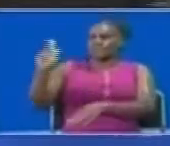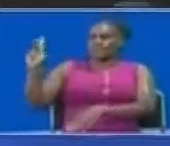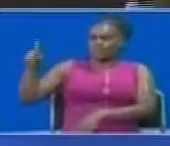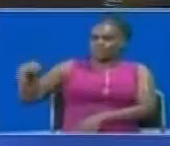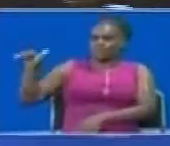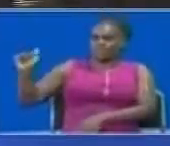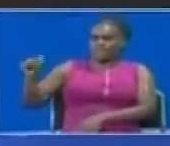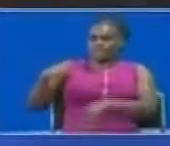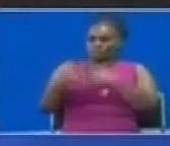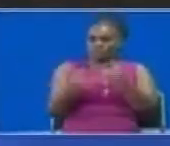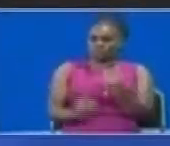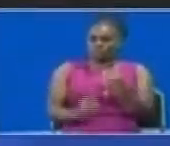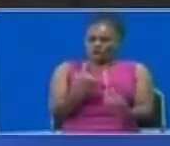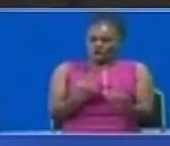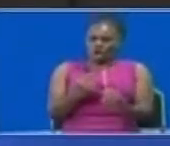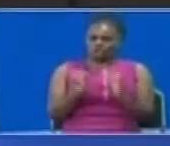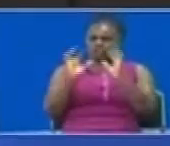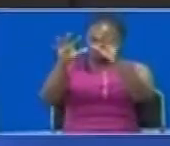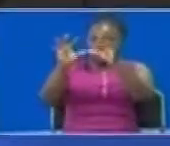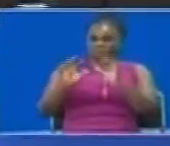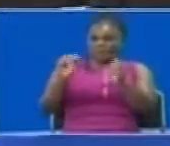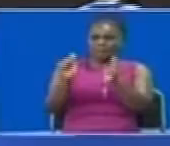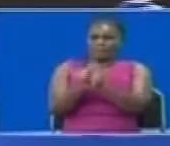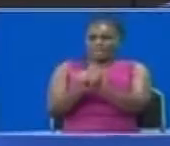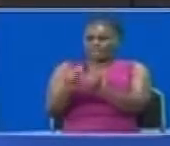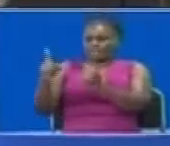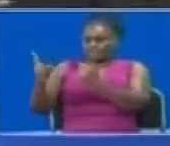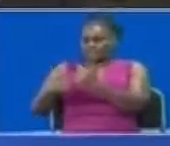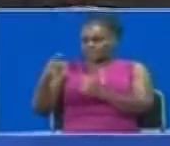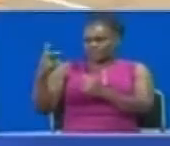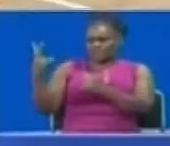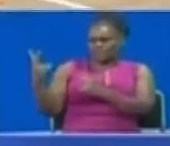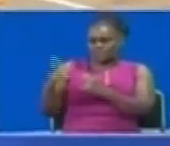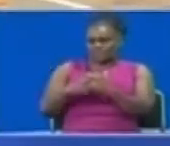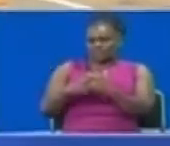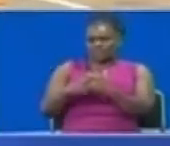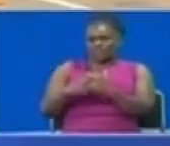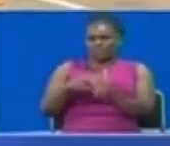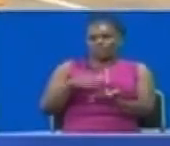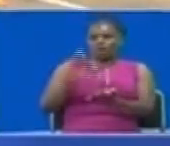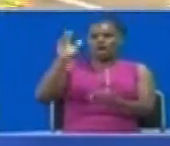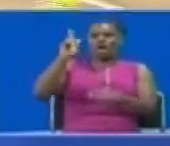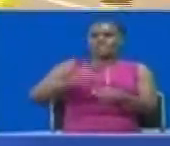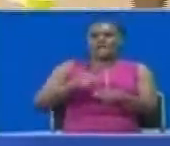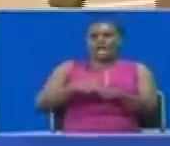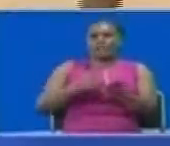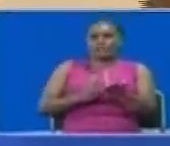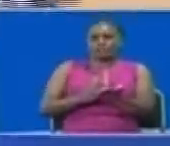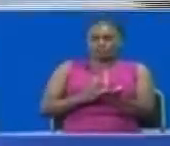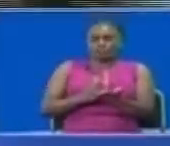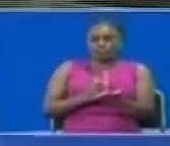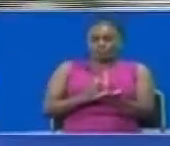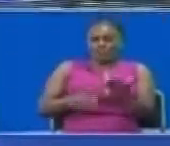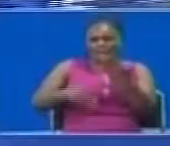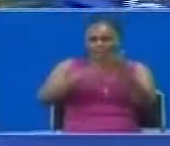walizidisha mashambulizi na Felmas Adhiambo akafanya mambo kuwa 67 kwa 67 na kulazimisha mechi hiyo kuamuliwa kupitia muda wa ziada.